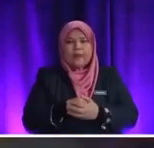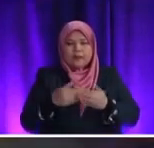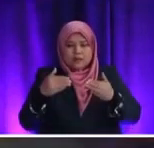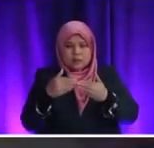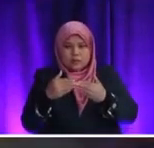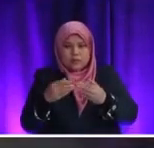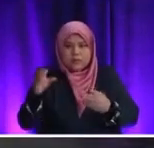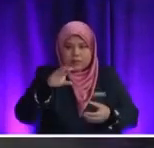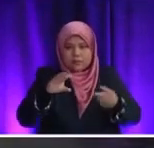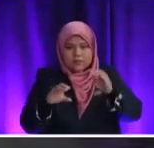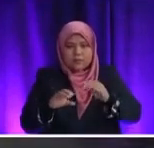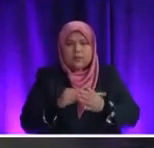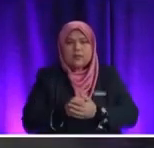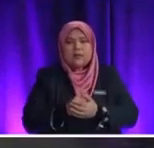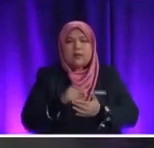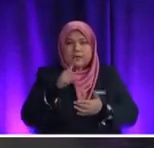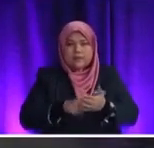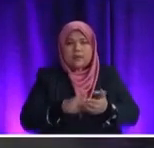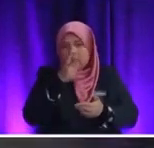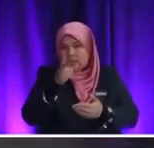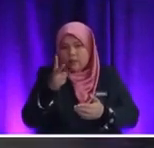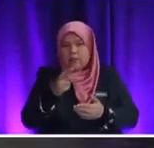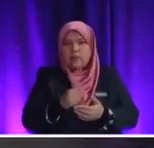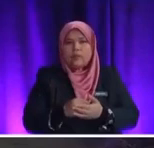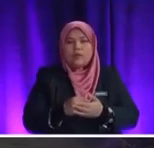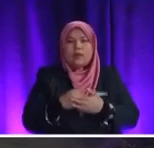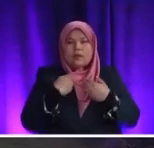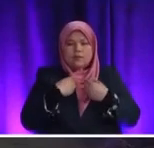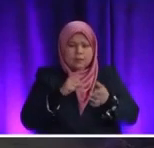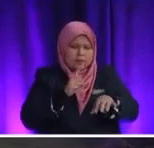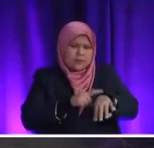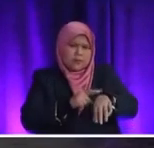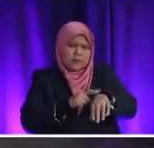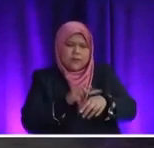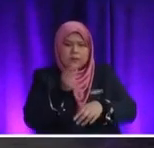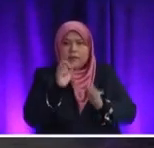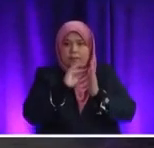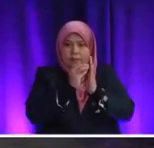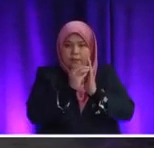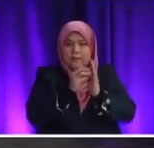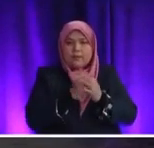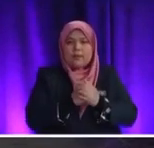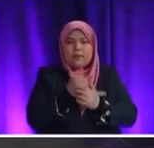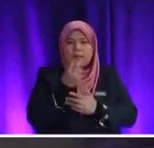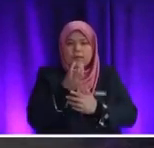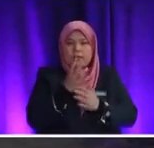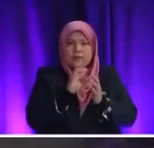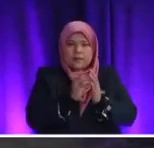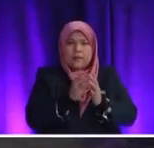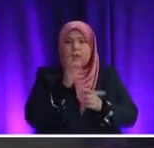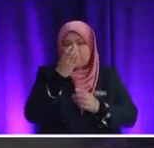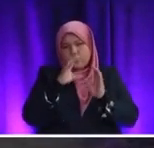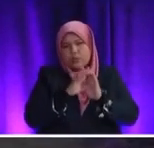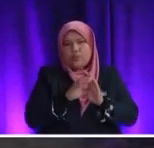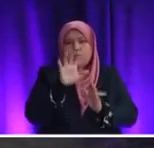sambungkan coba sambungkan Jadi apa yang kita akan lihat dalam beberapa Bene contohnya kita tengok dalam masih lima